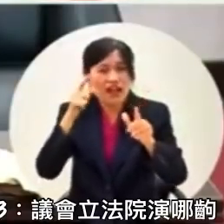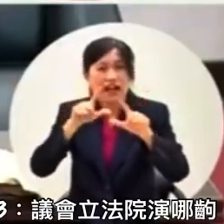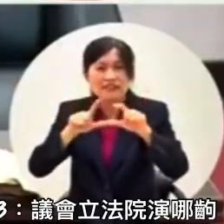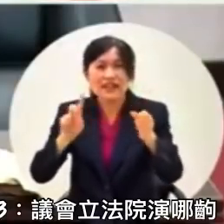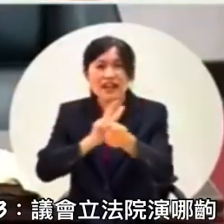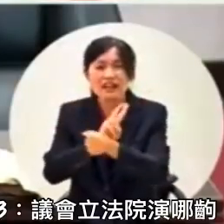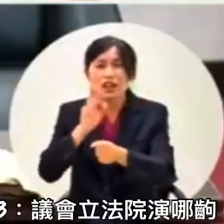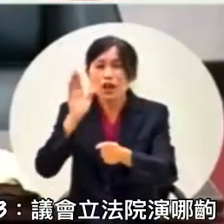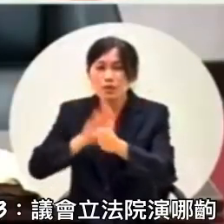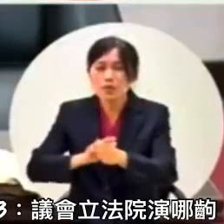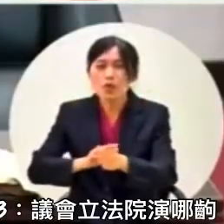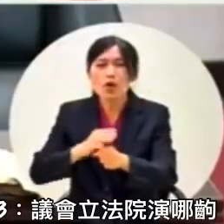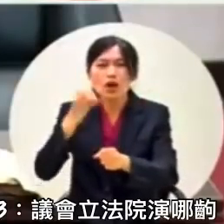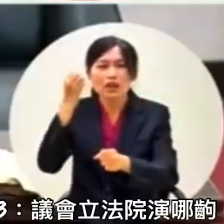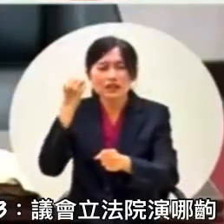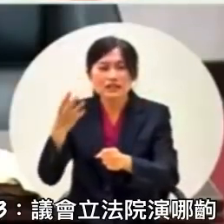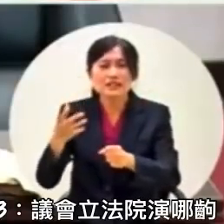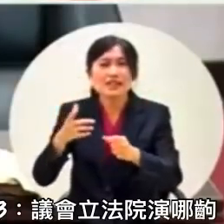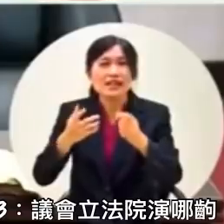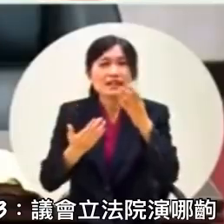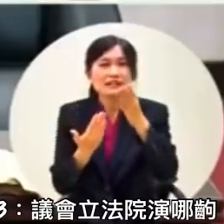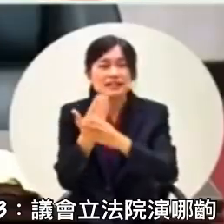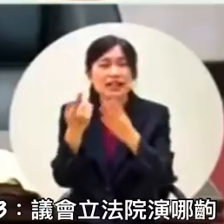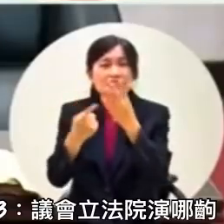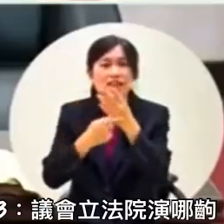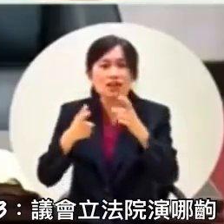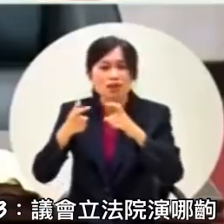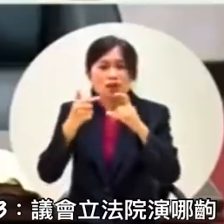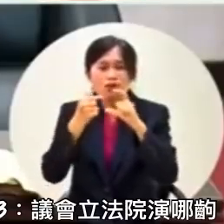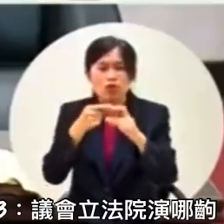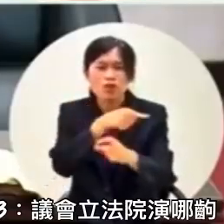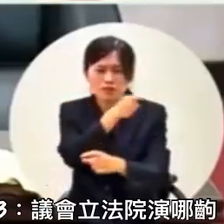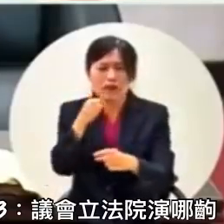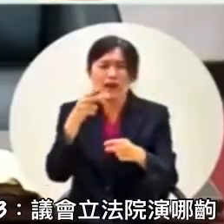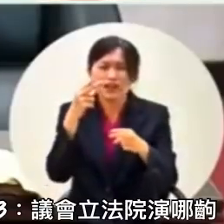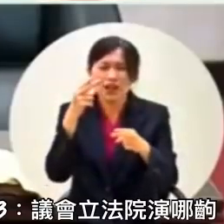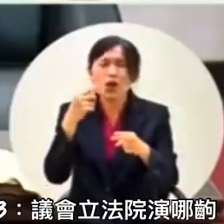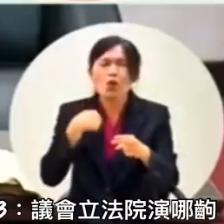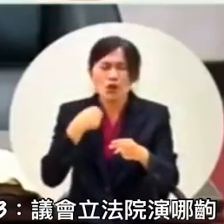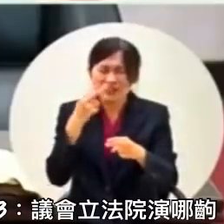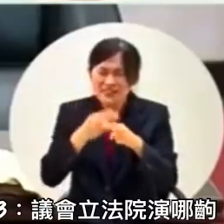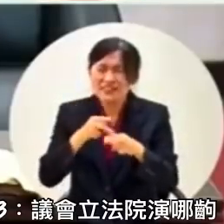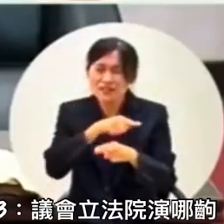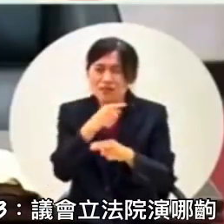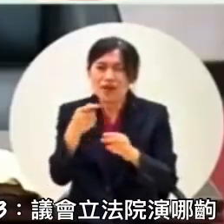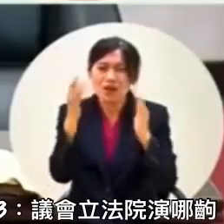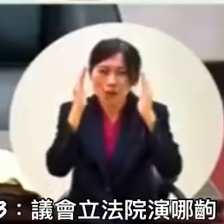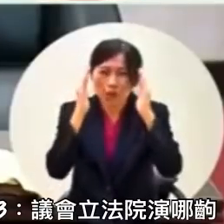都很认真，我相信大家都很认真，可是他带给我们多少税收大概够我们鬼，